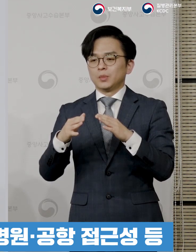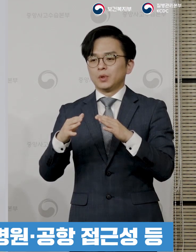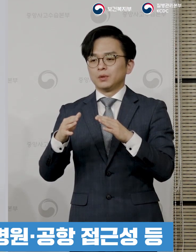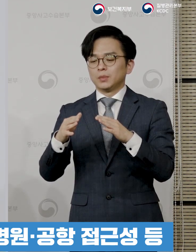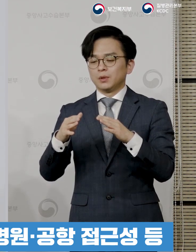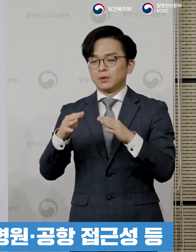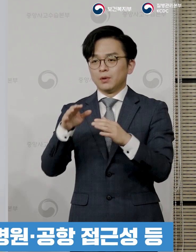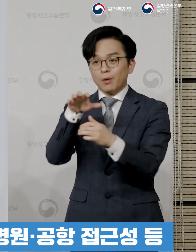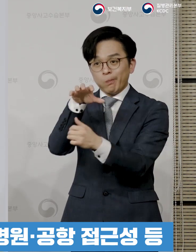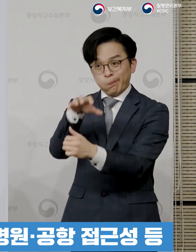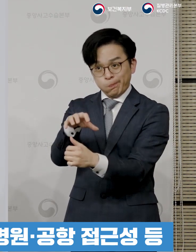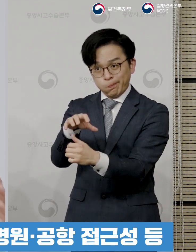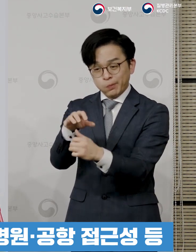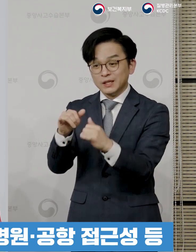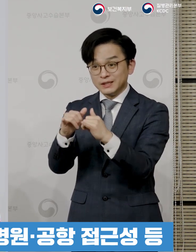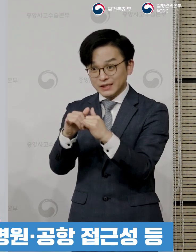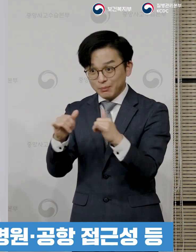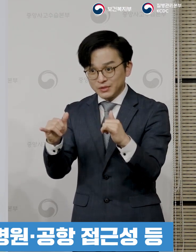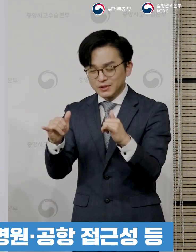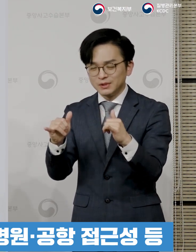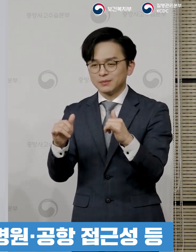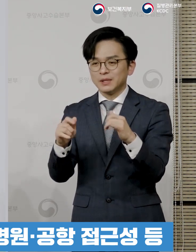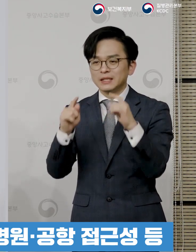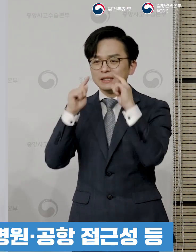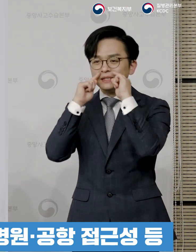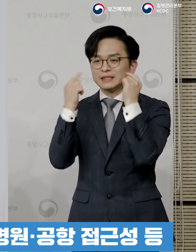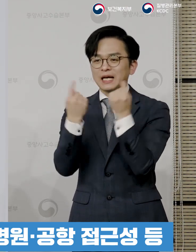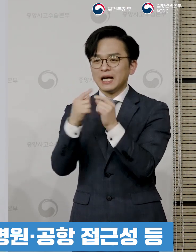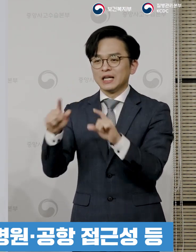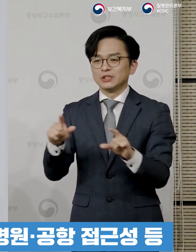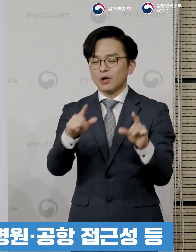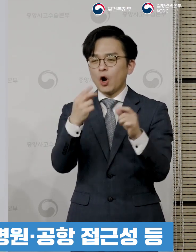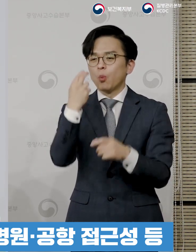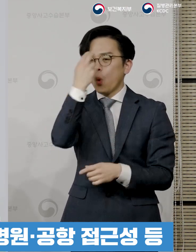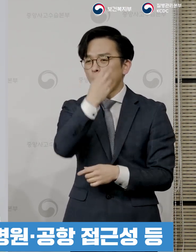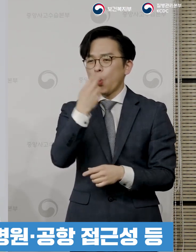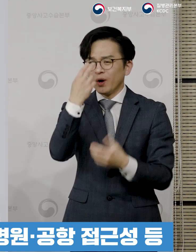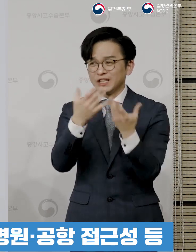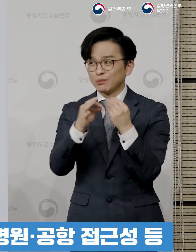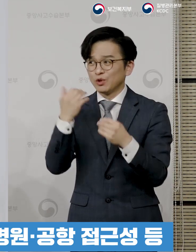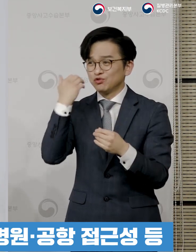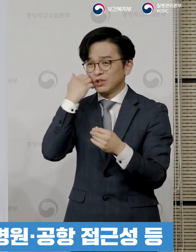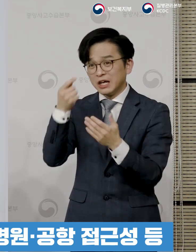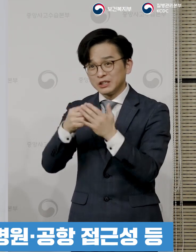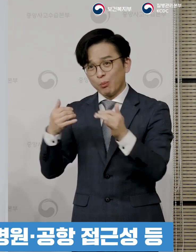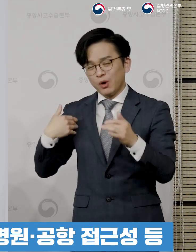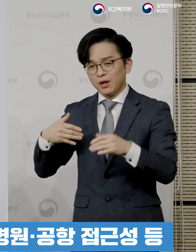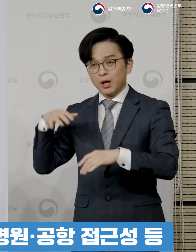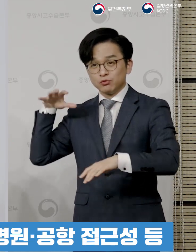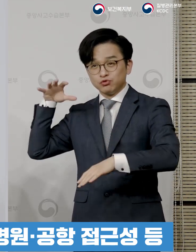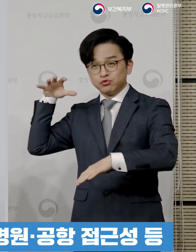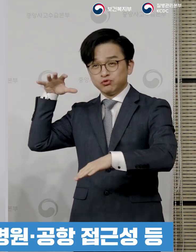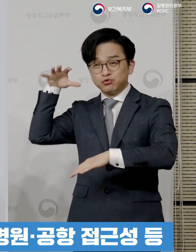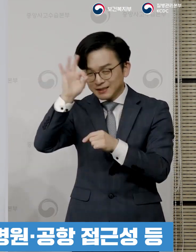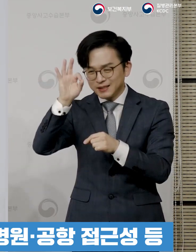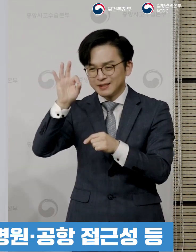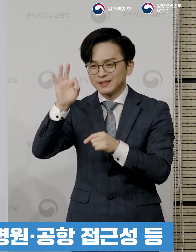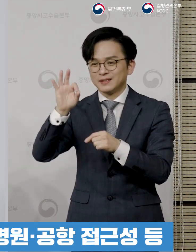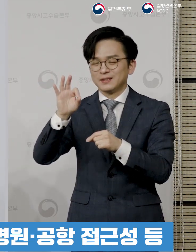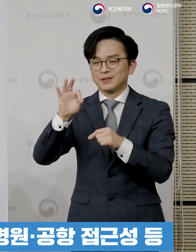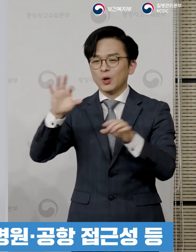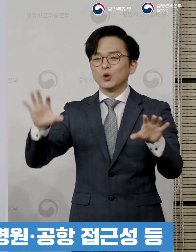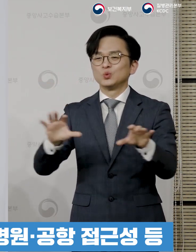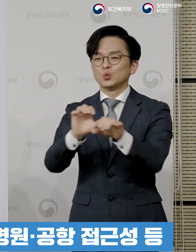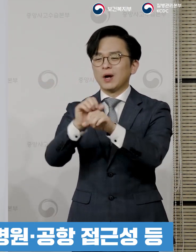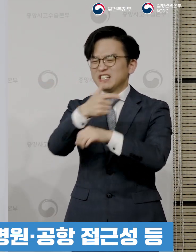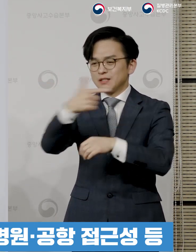이번에 뭐 드론이라든가 뭐 이런 쪽으로 해서 사생활 침해 우려가 좀 있었다는 지적이 좀 있었습니다.